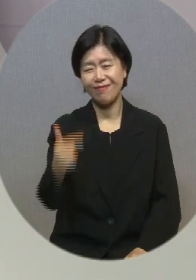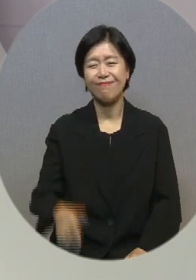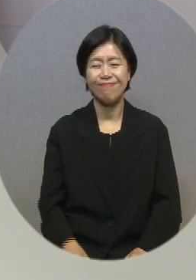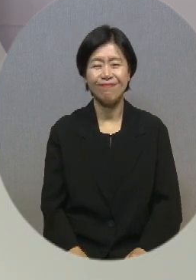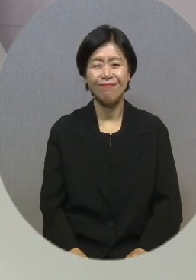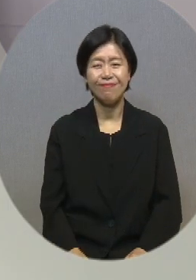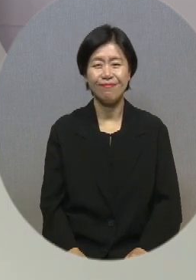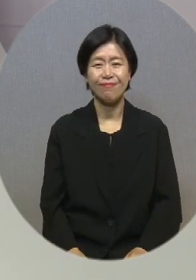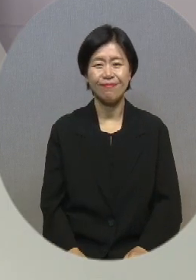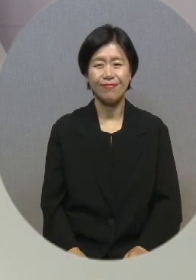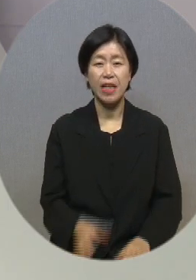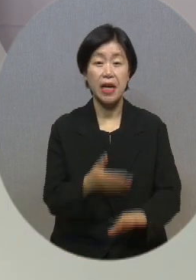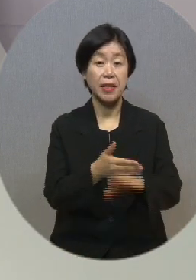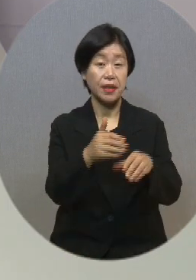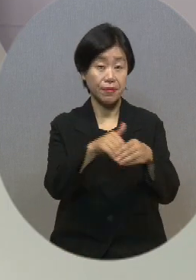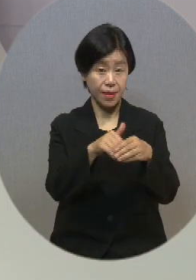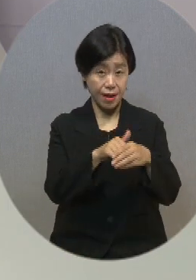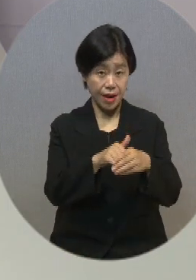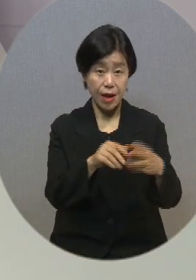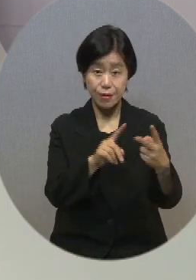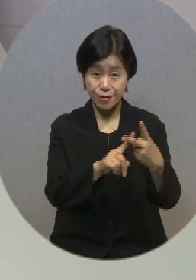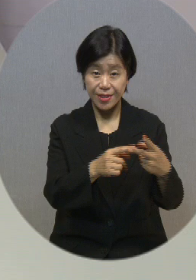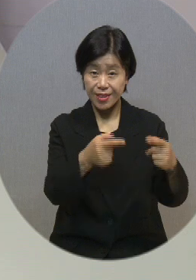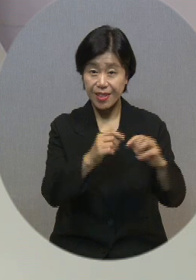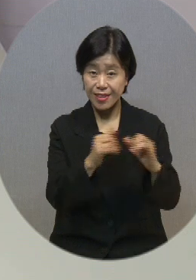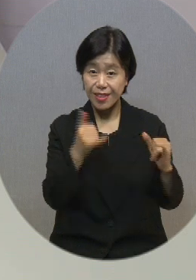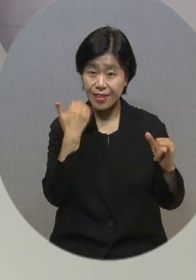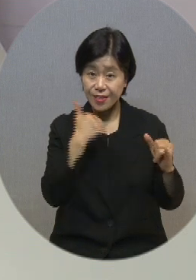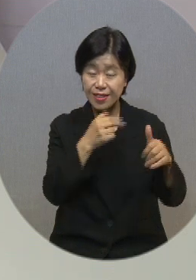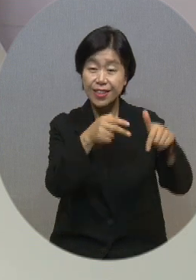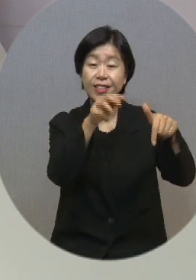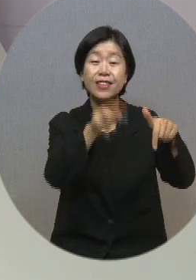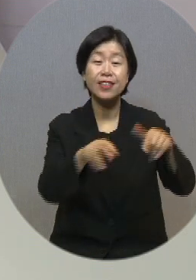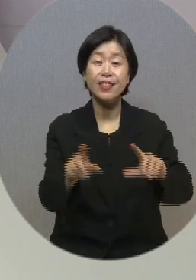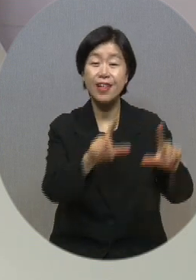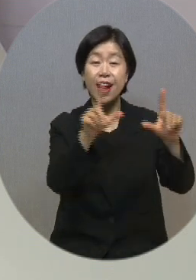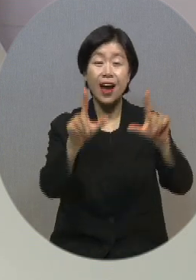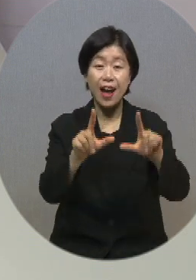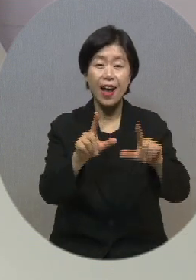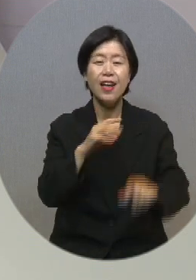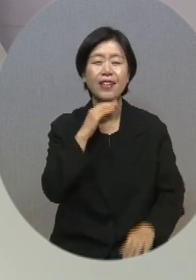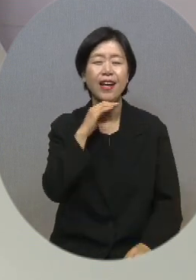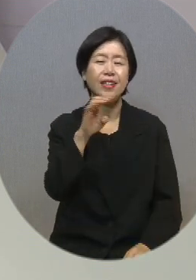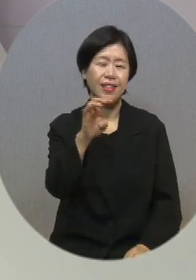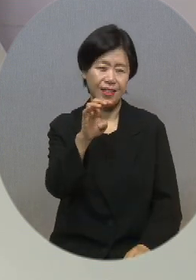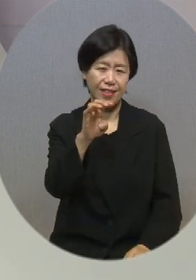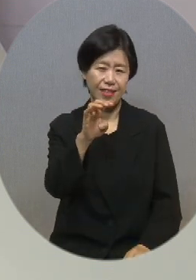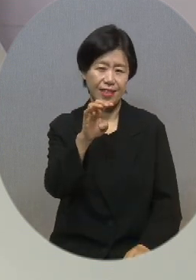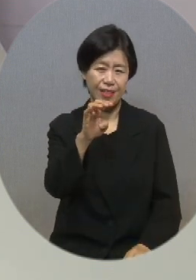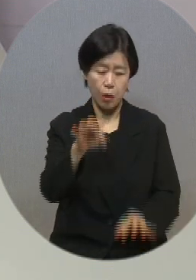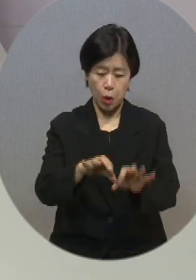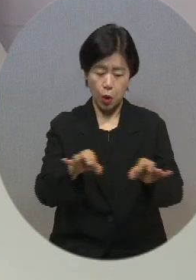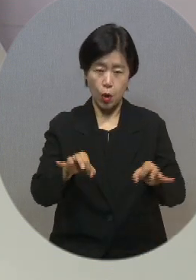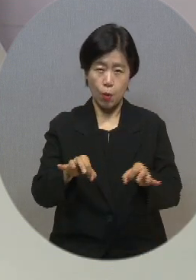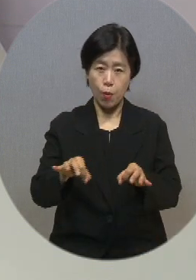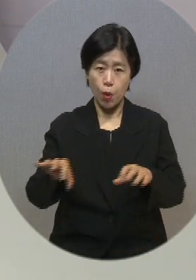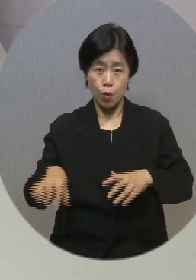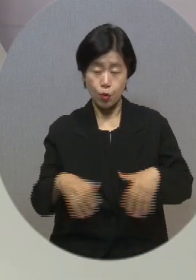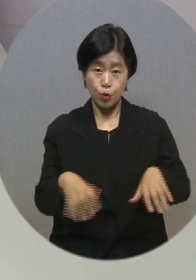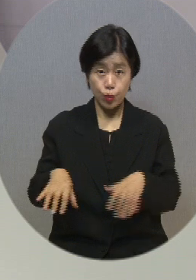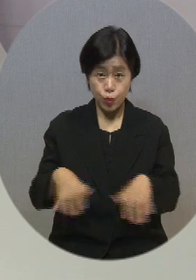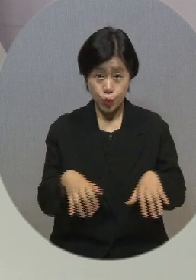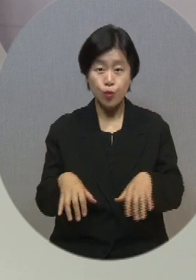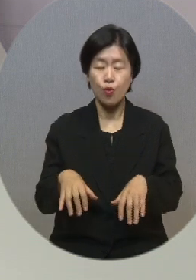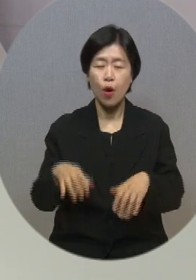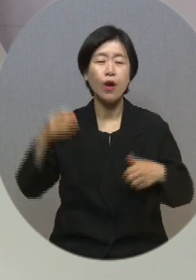자, 다문화 부문 두 번째 참가자는 인천에 거주하시는 40대 훌라 강사이신 네. 네. 훌라 아주 잘